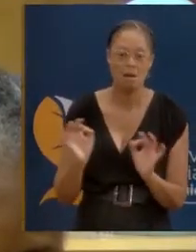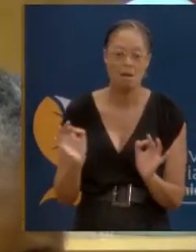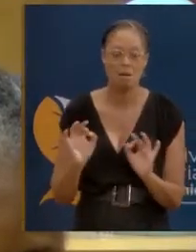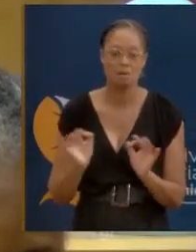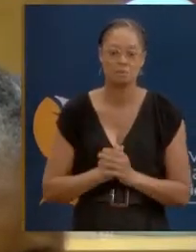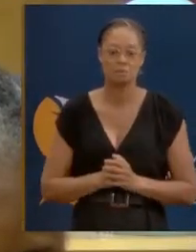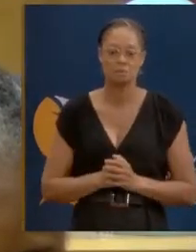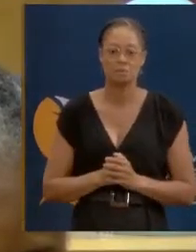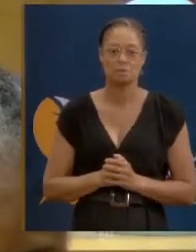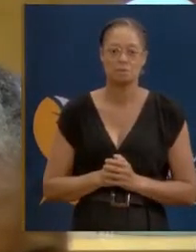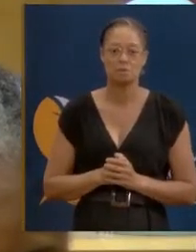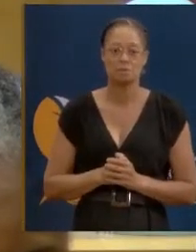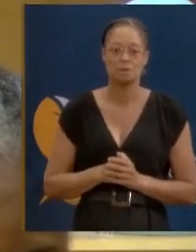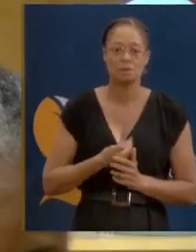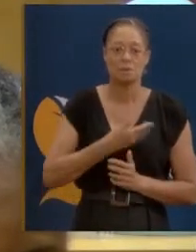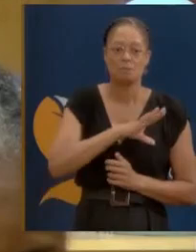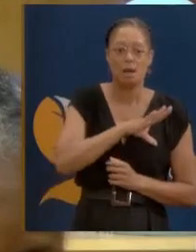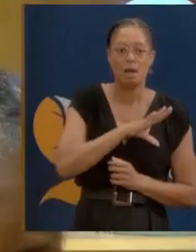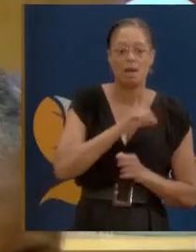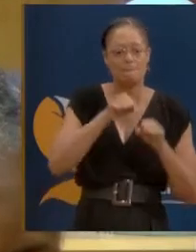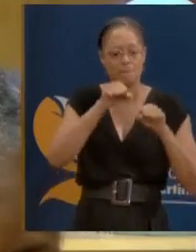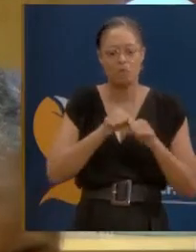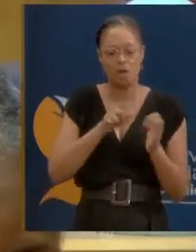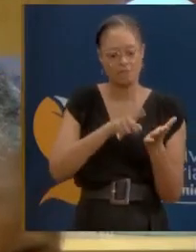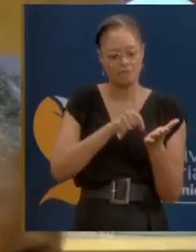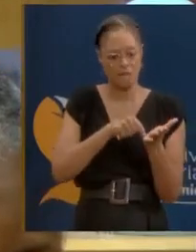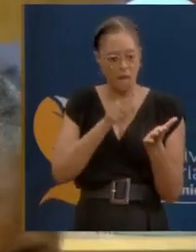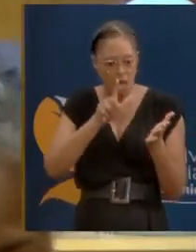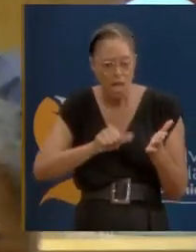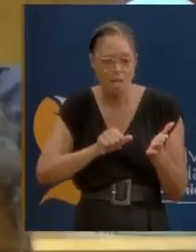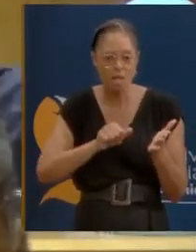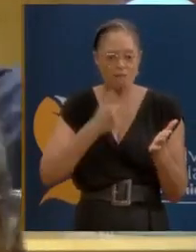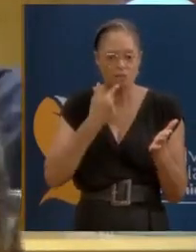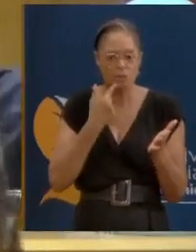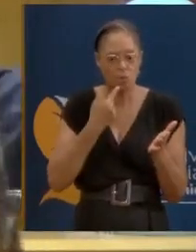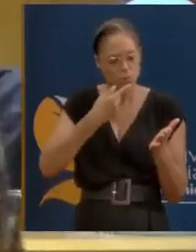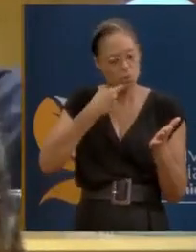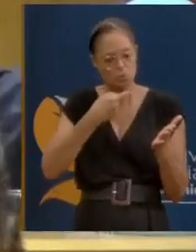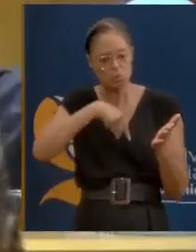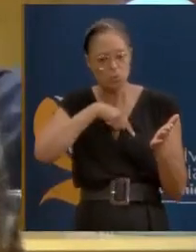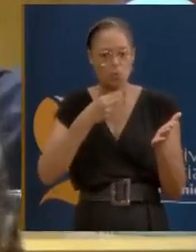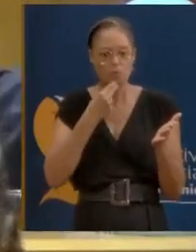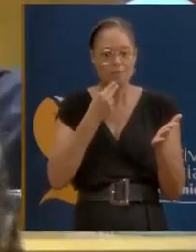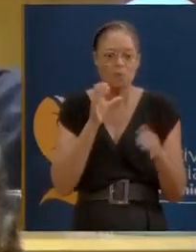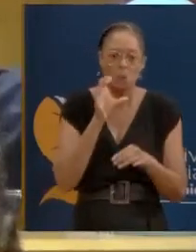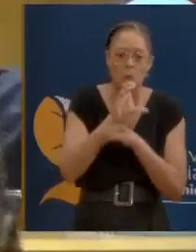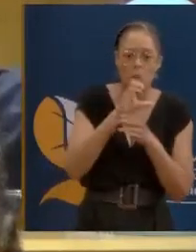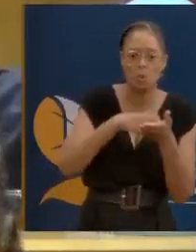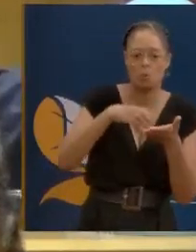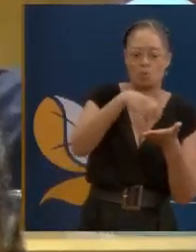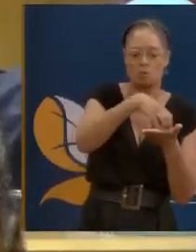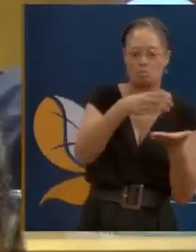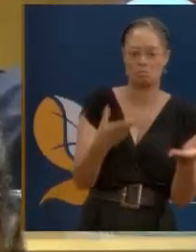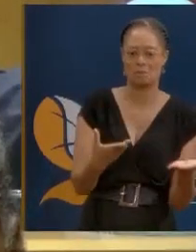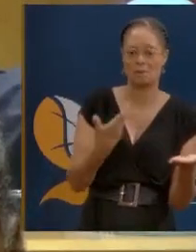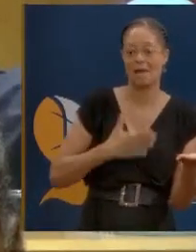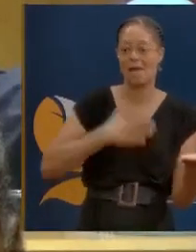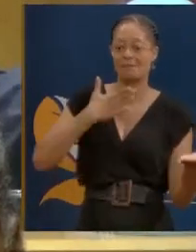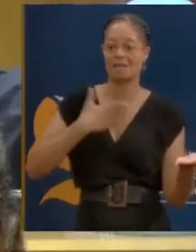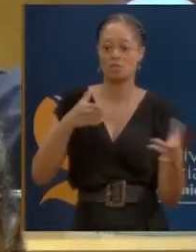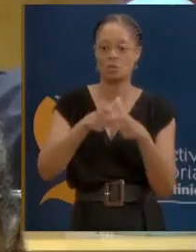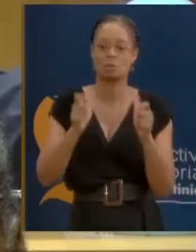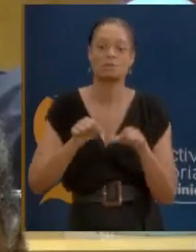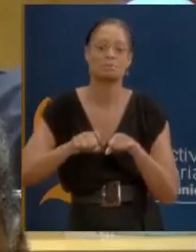puisque nous avons un pouvoir fiscal, mais nous l'utilisons contre les communes, mais en faveur de la grande